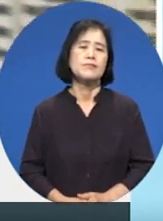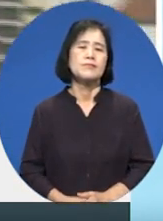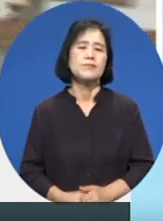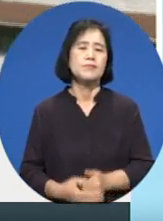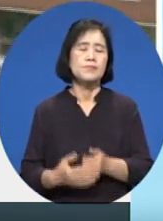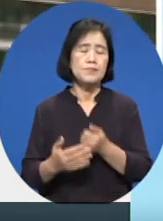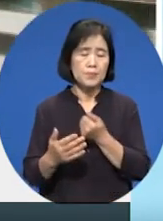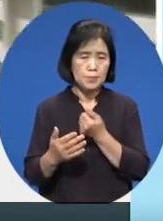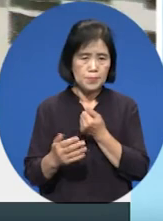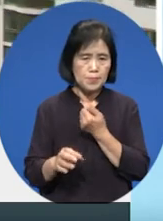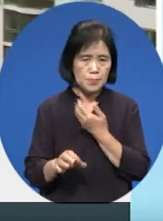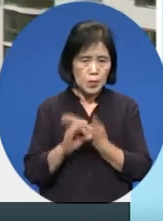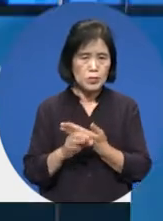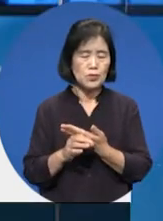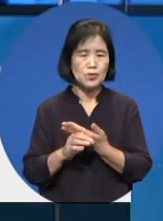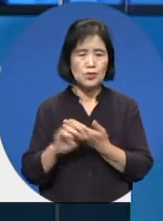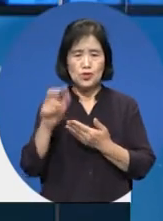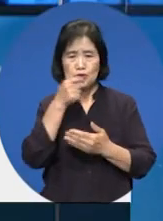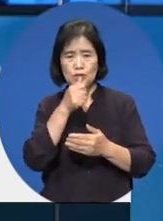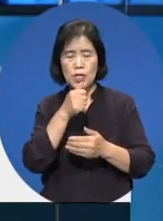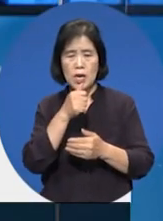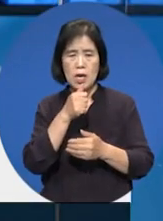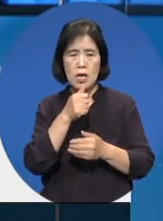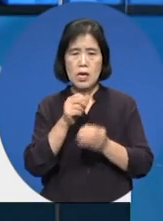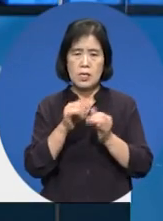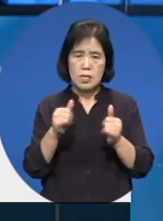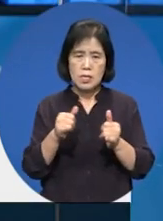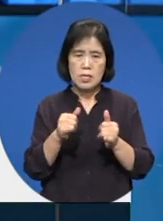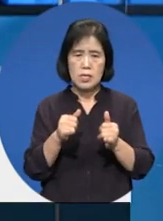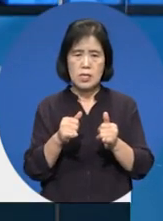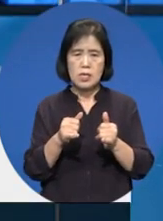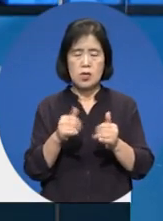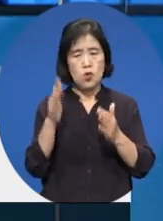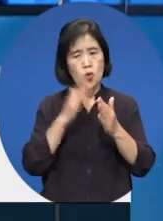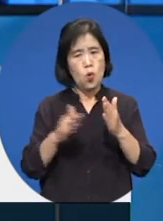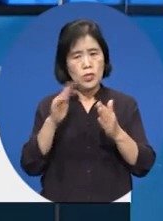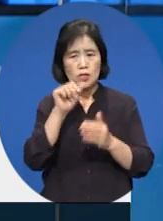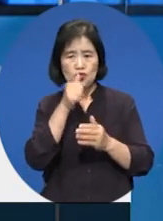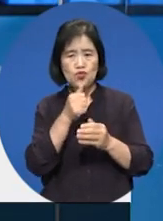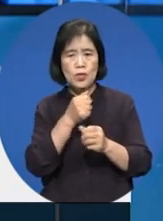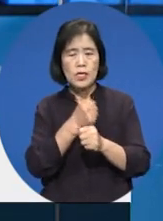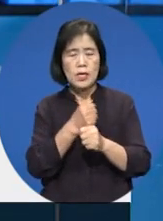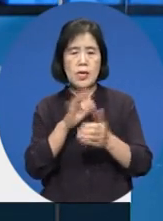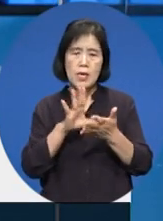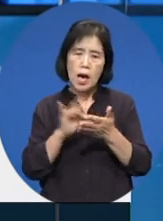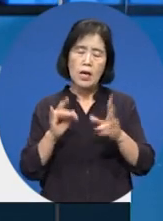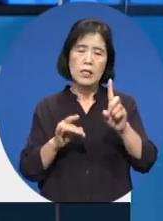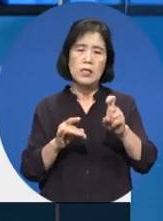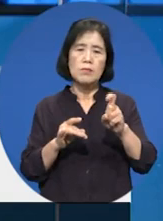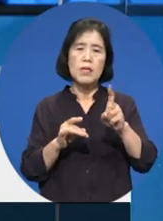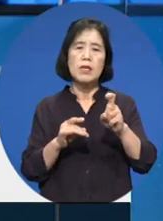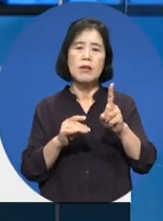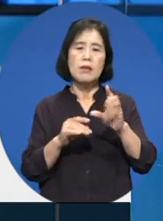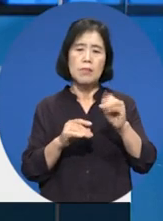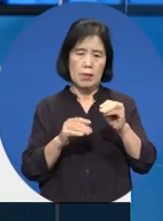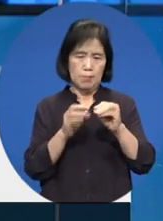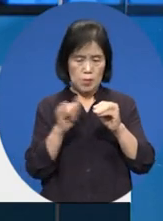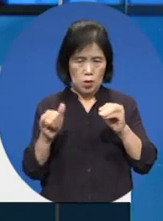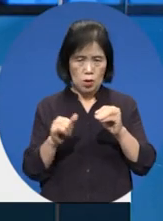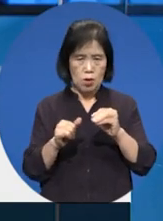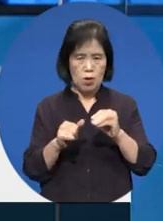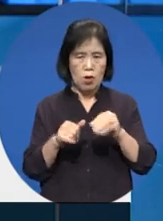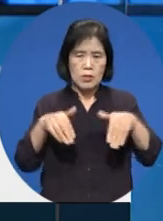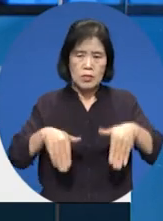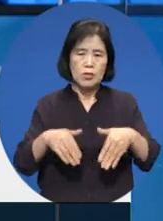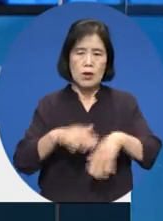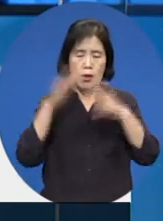지금 이제 뭐 중개업소가 중개인이 한 공인중개사가 한 11만 명 정도 된다라고 얘기를 해요. 거기에 종사하는 분들까지 따지면